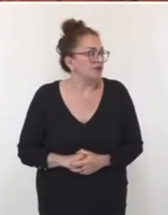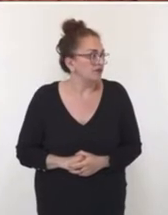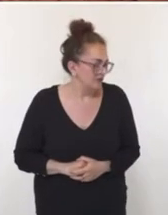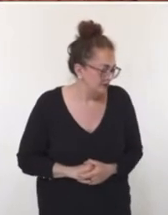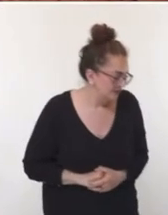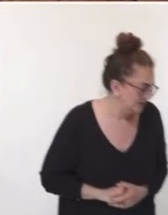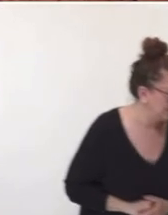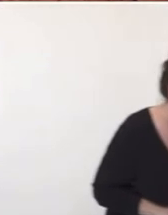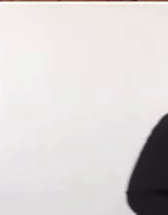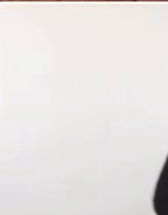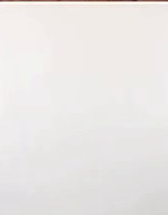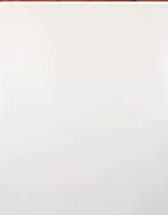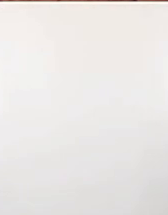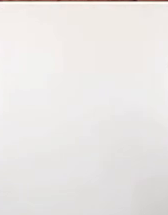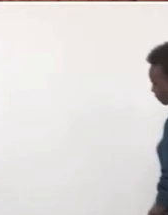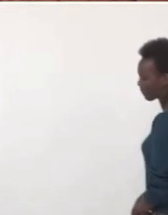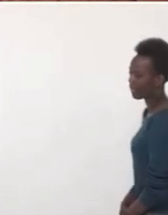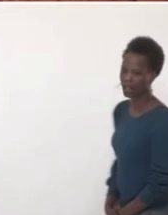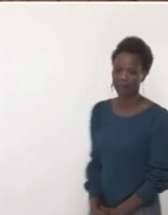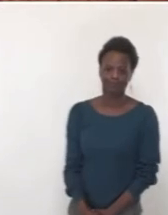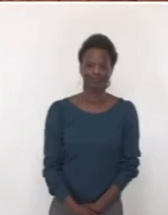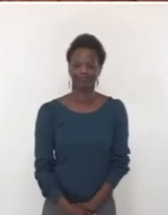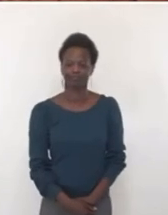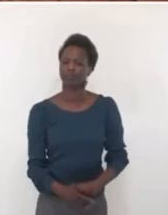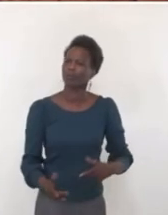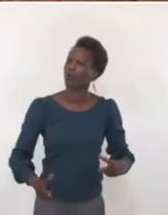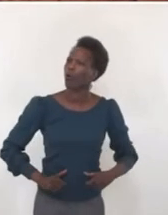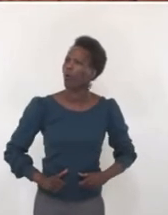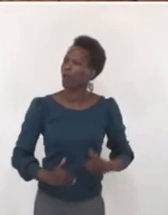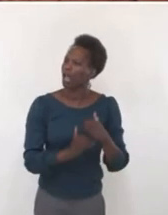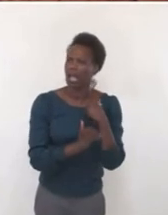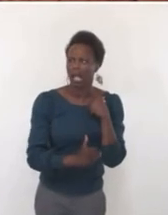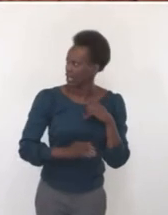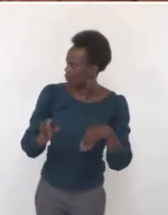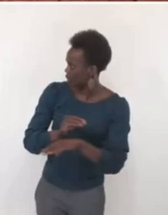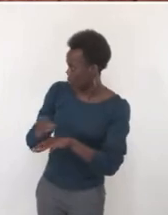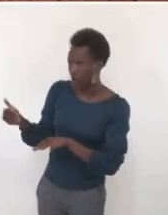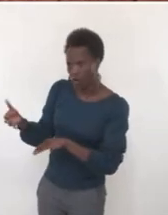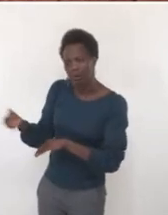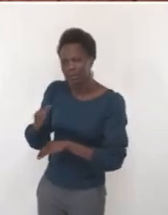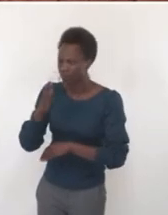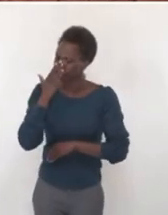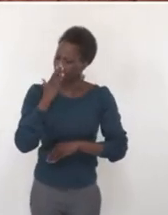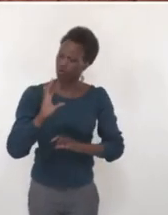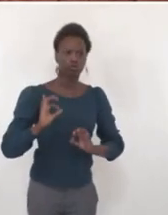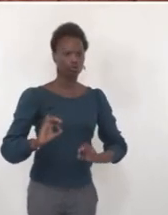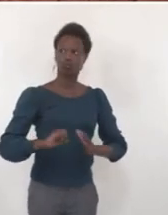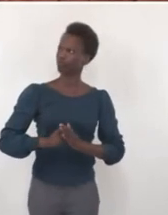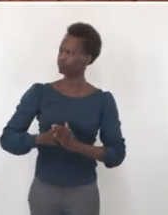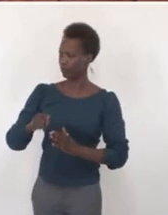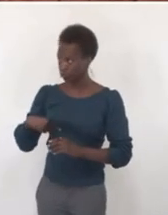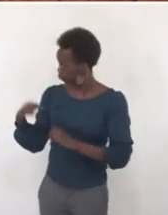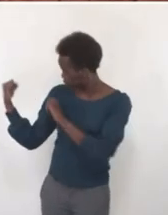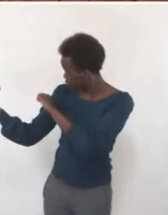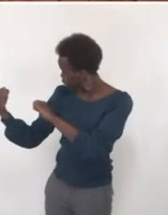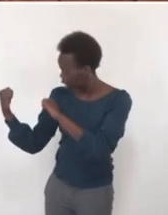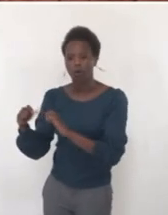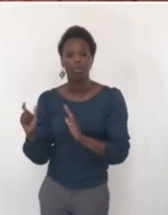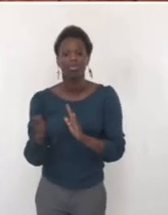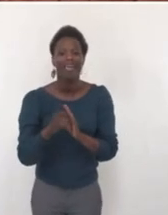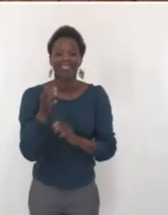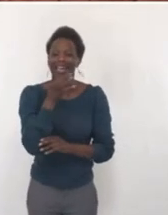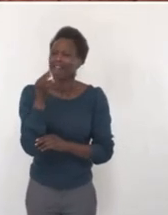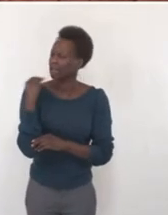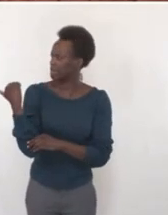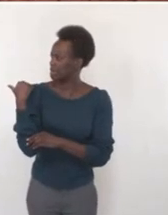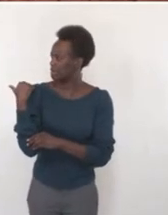notre collègue adjoint à la sécurité a dit qu'il fallait agir avec sérieux et précaution, je suis d'accord avec vous. Au mois d'avril dernier, vous avez été épinglé par